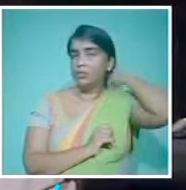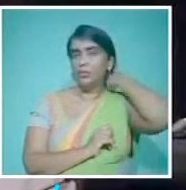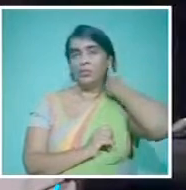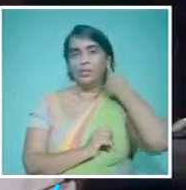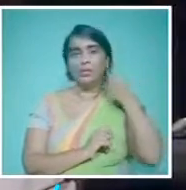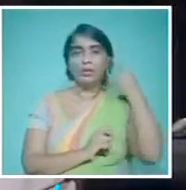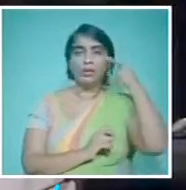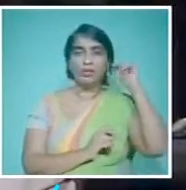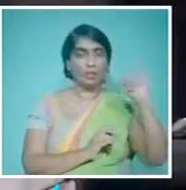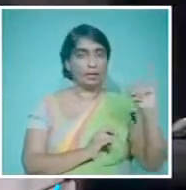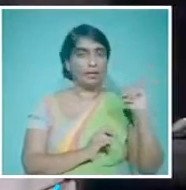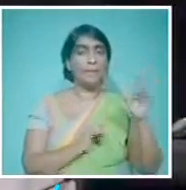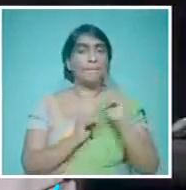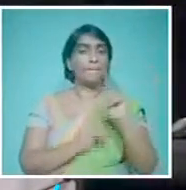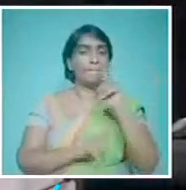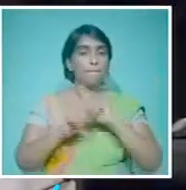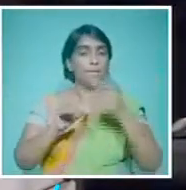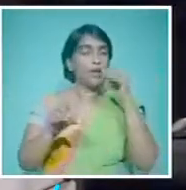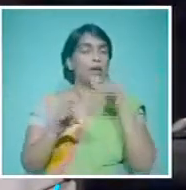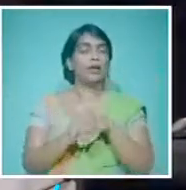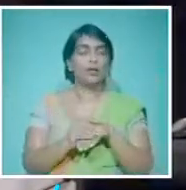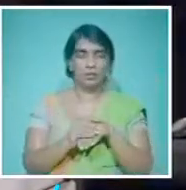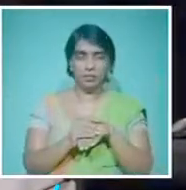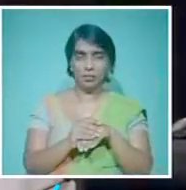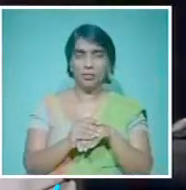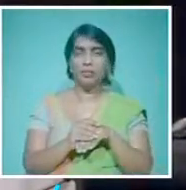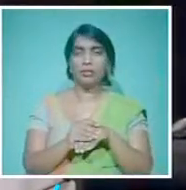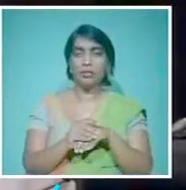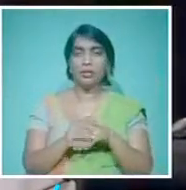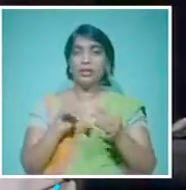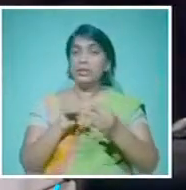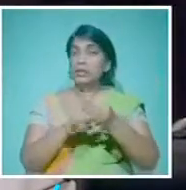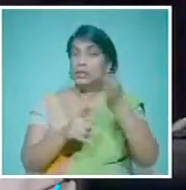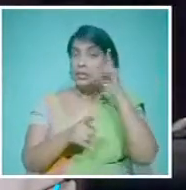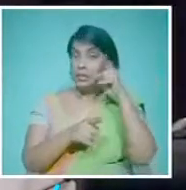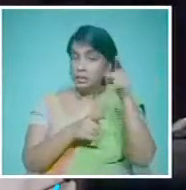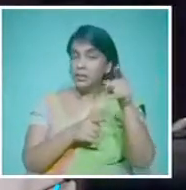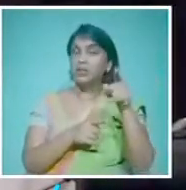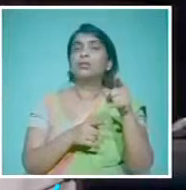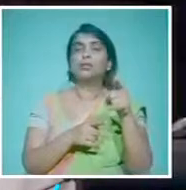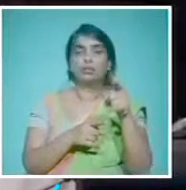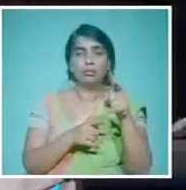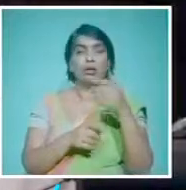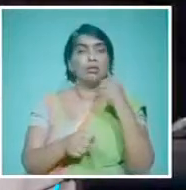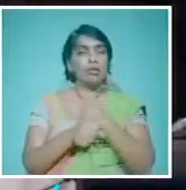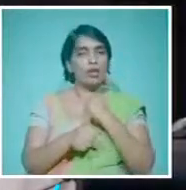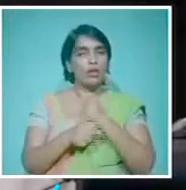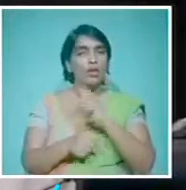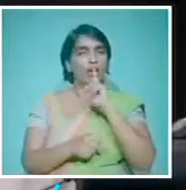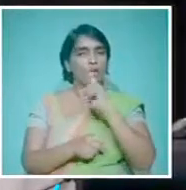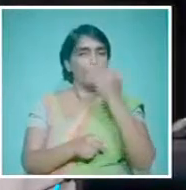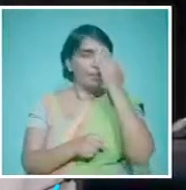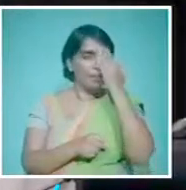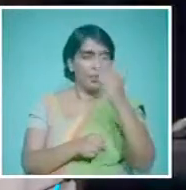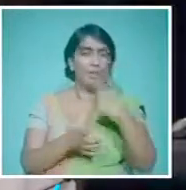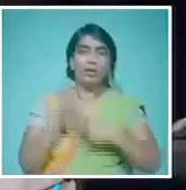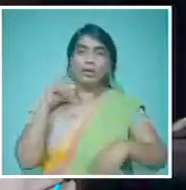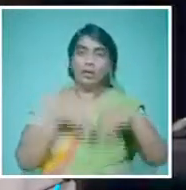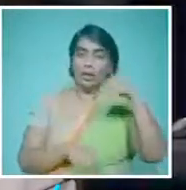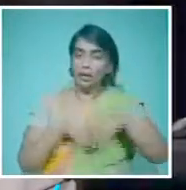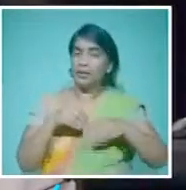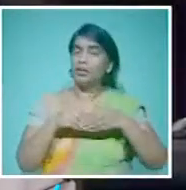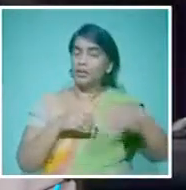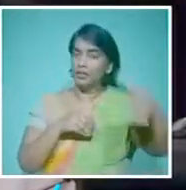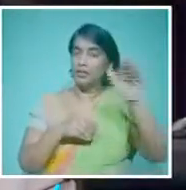නෙවෙයි චෝදනා කරේ අපි මේ පාර්ලිමේන්තුව ඇතුලේ අපි ජනාධිපතිවරයාට ආණ්ඩුවට කිව්වා කරුණාකරලා මැතිවරණය තියන්න